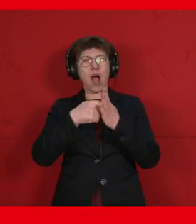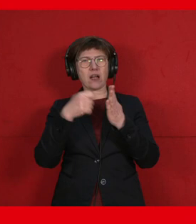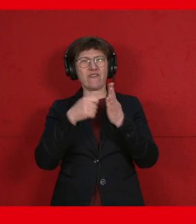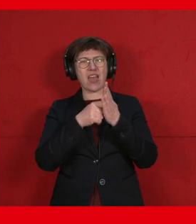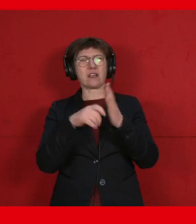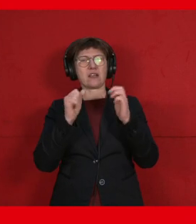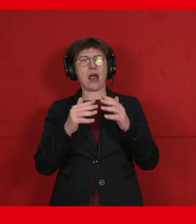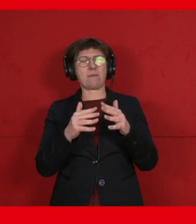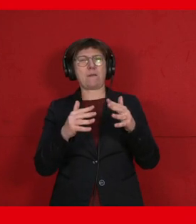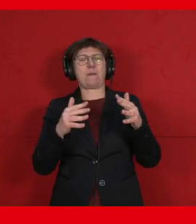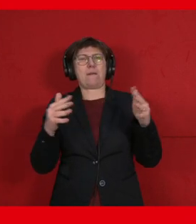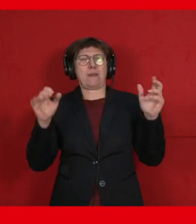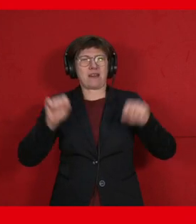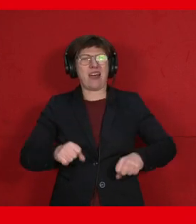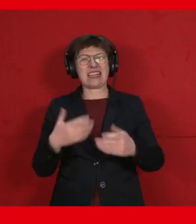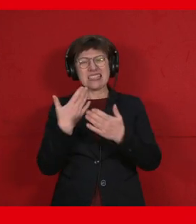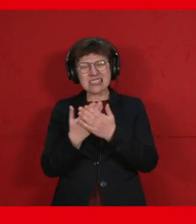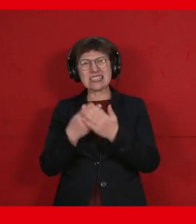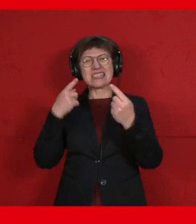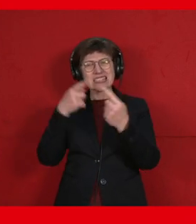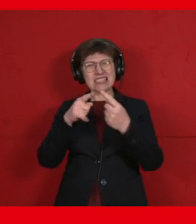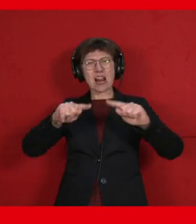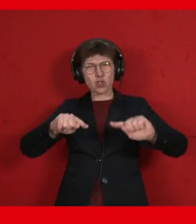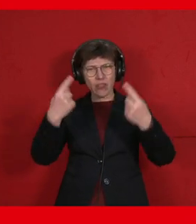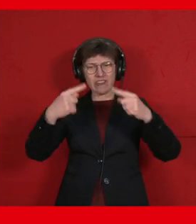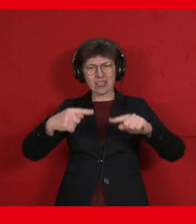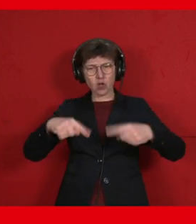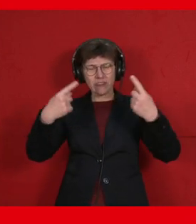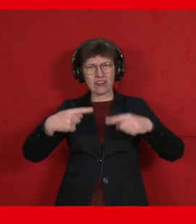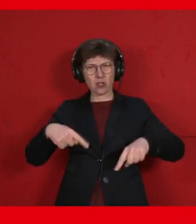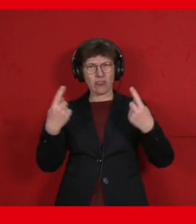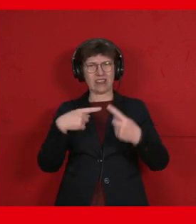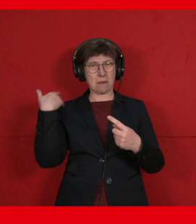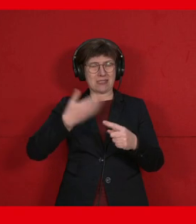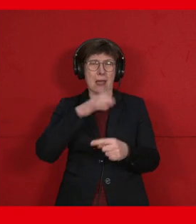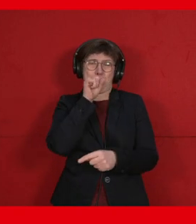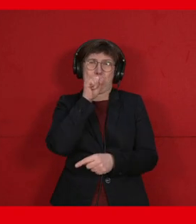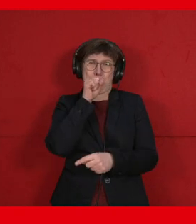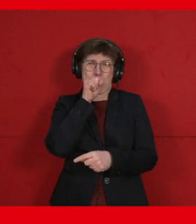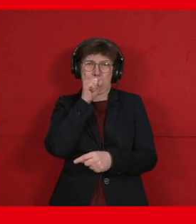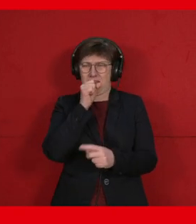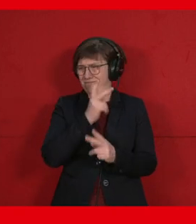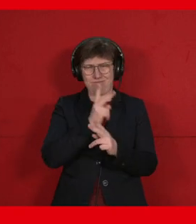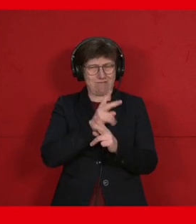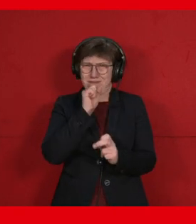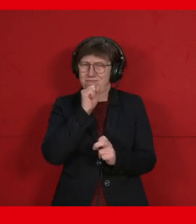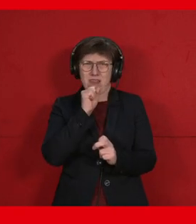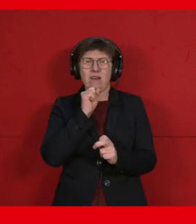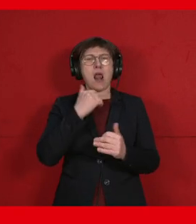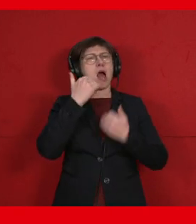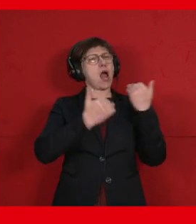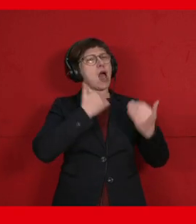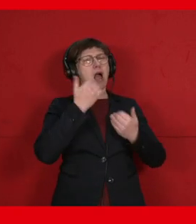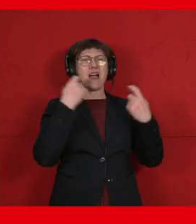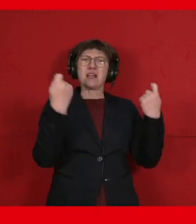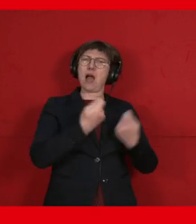noch ausbaufähig sind, genau diese Zielkonflikte, die verschwiegen worden sind in der Vergangenheit, die in Narrative,